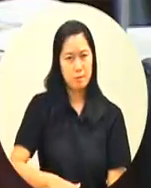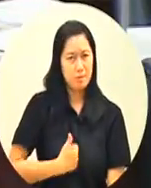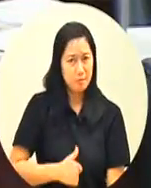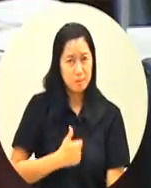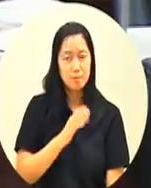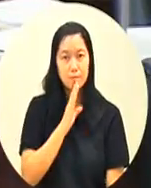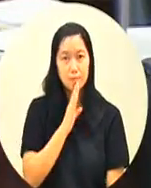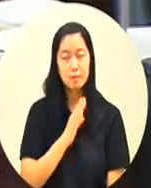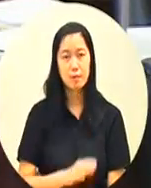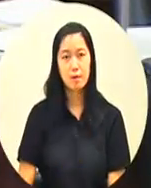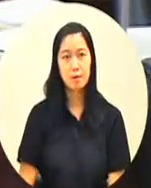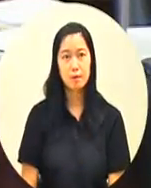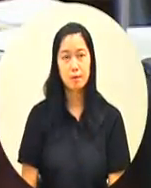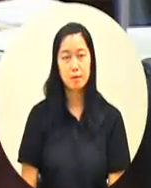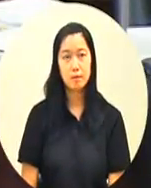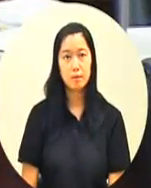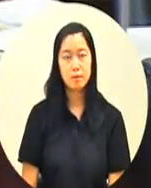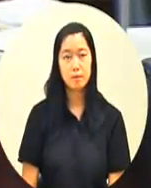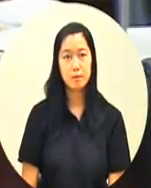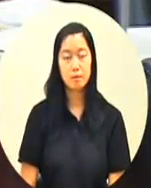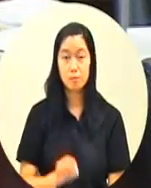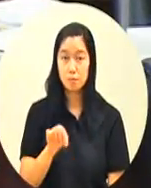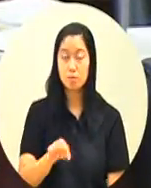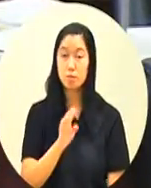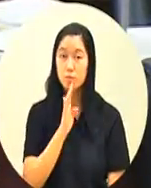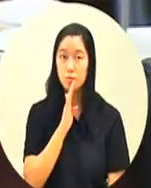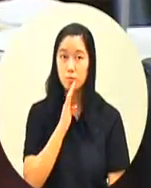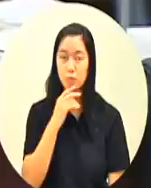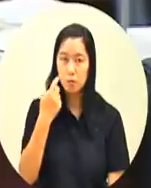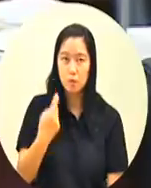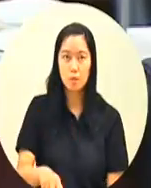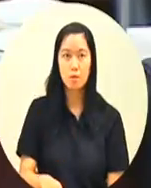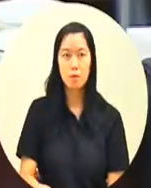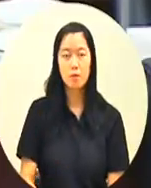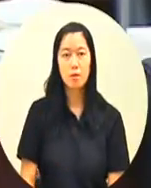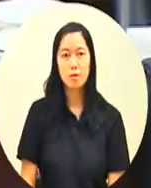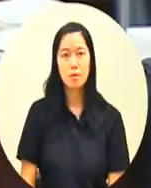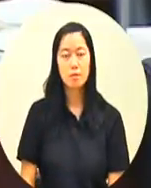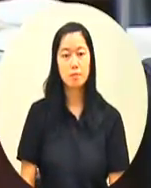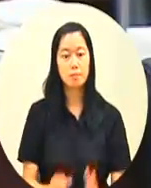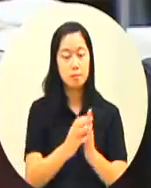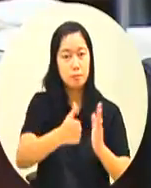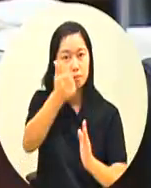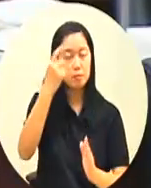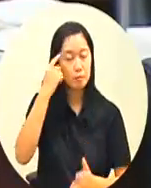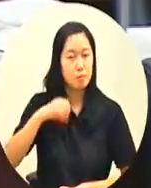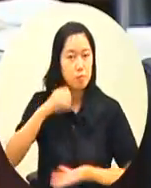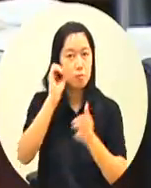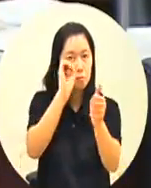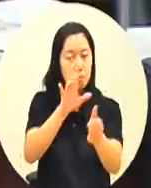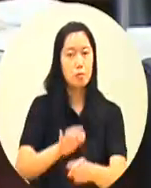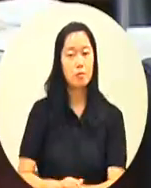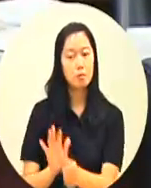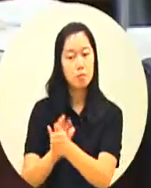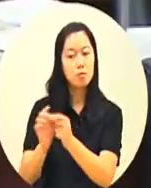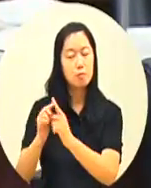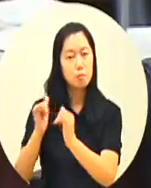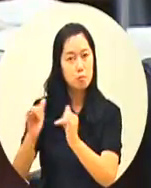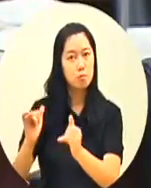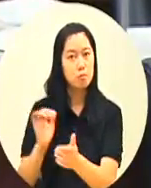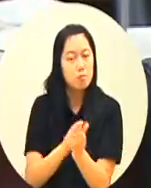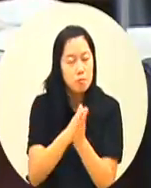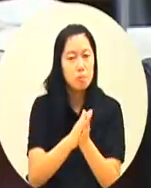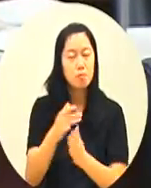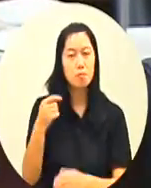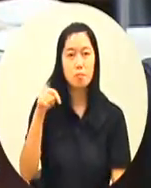实。在这个事实的基础之上，我在这边我要跟局长建议，要替我们市民朋友争取，还是说